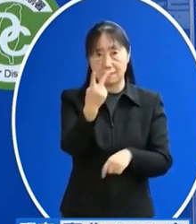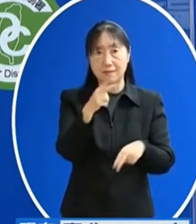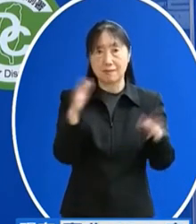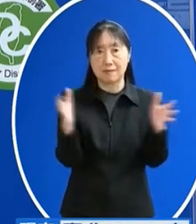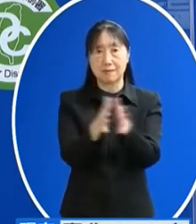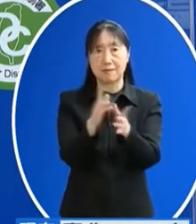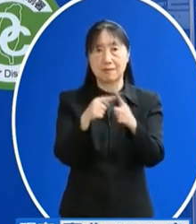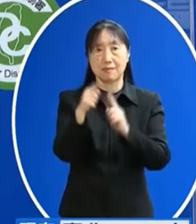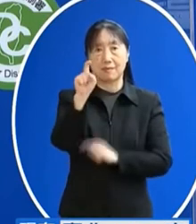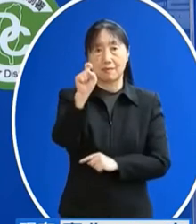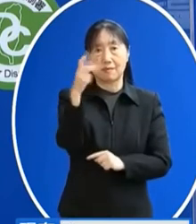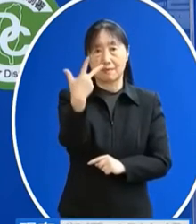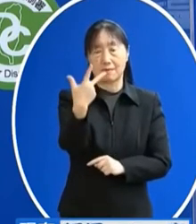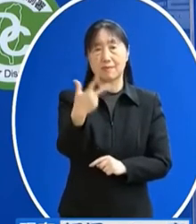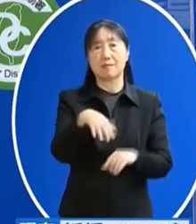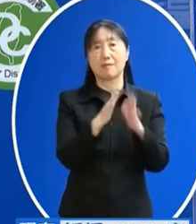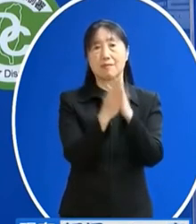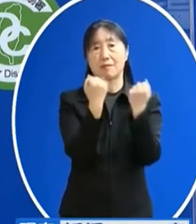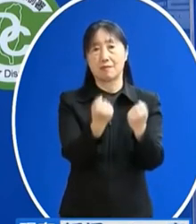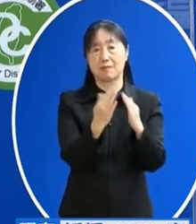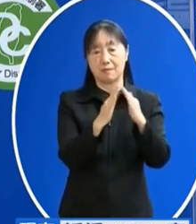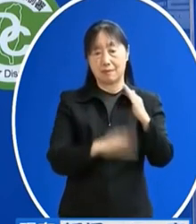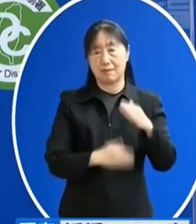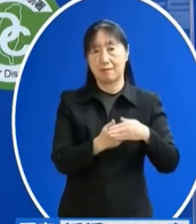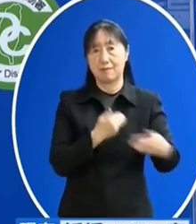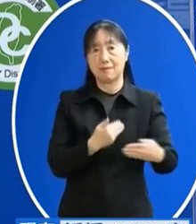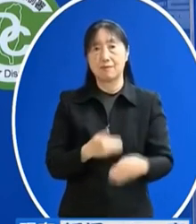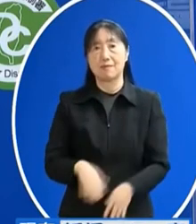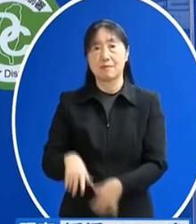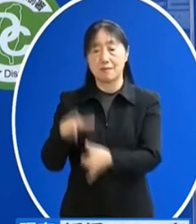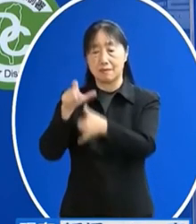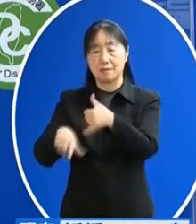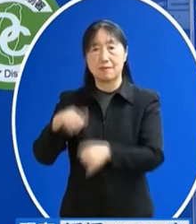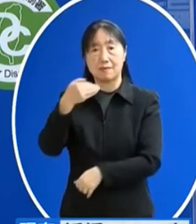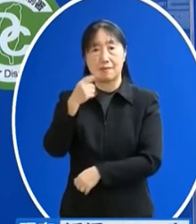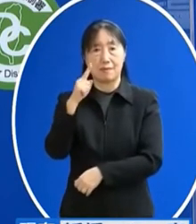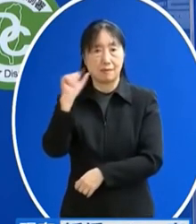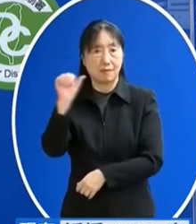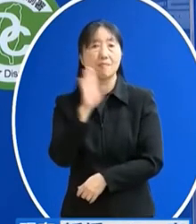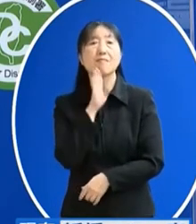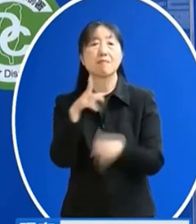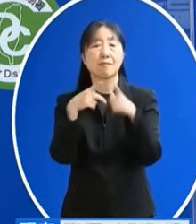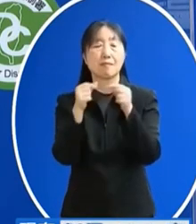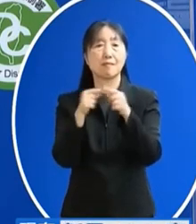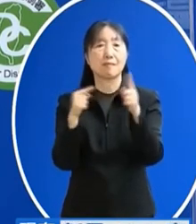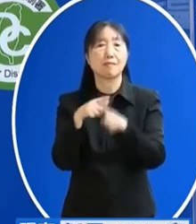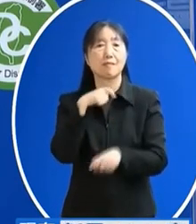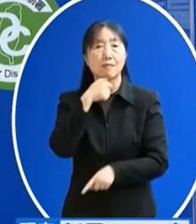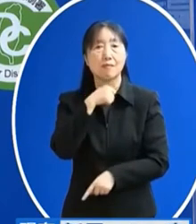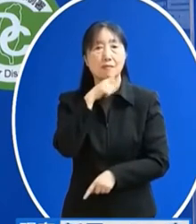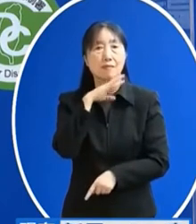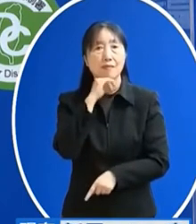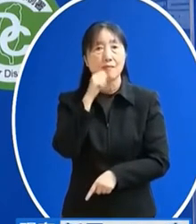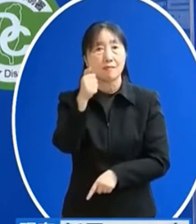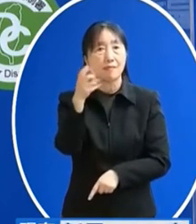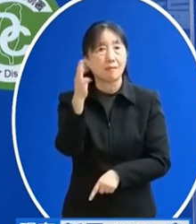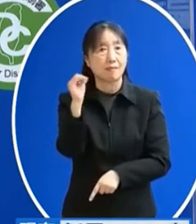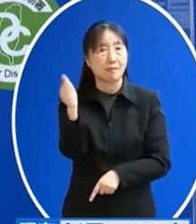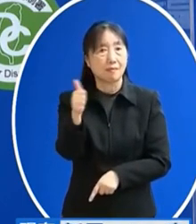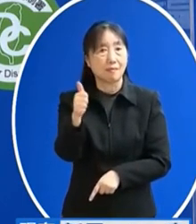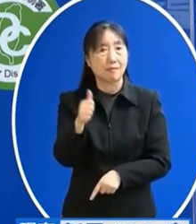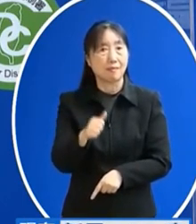17人，列为居家隔离。那案915为日本籍50多岁的男性，